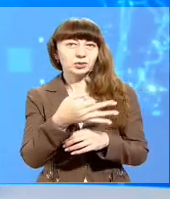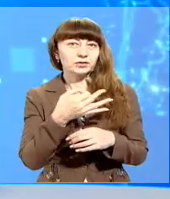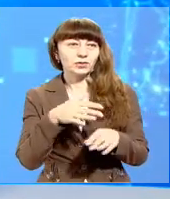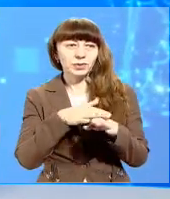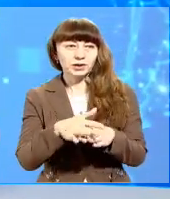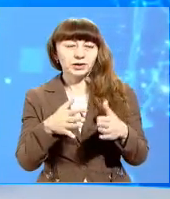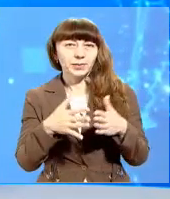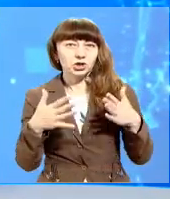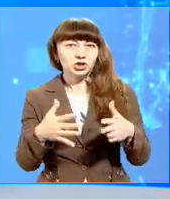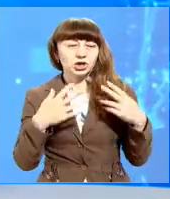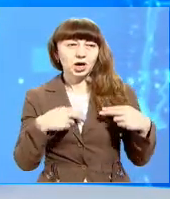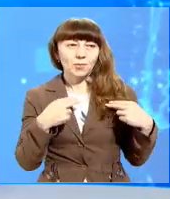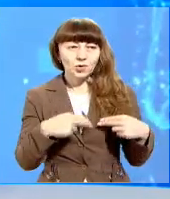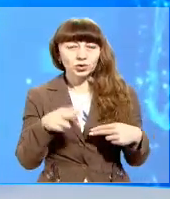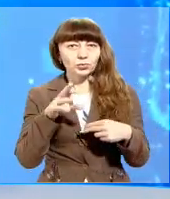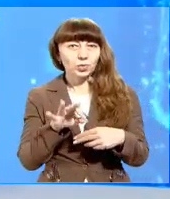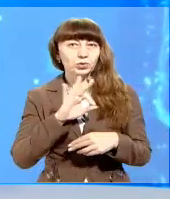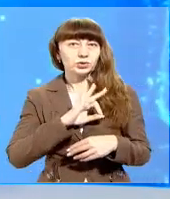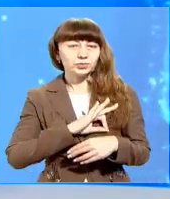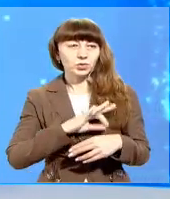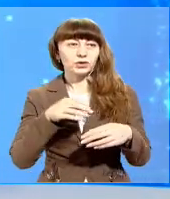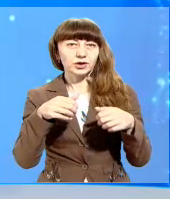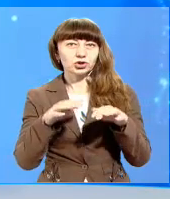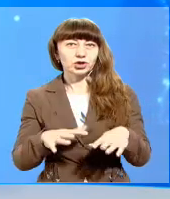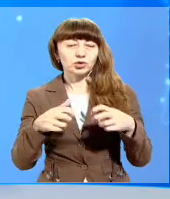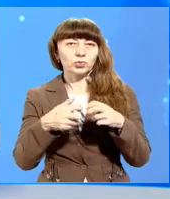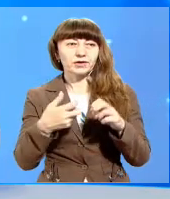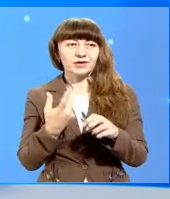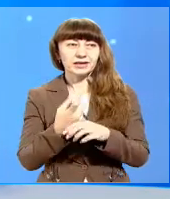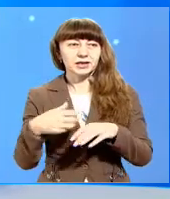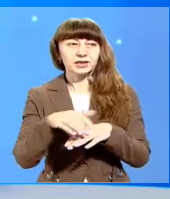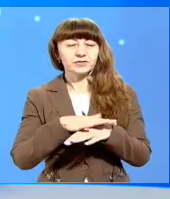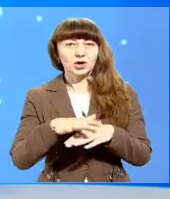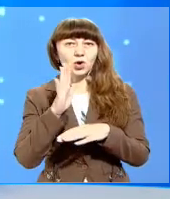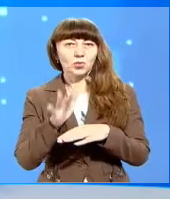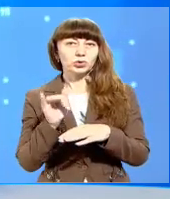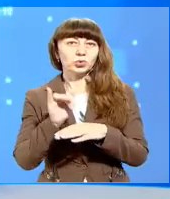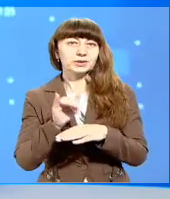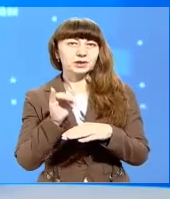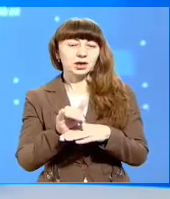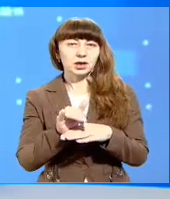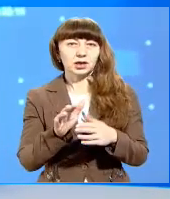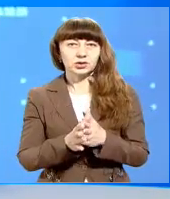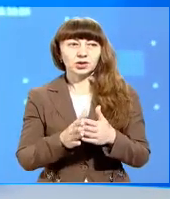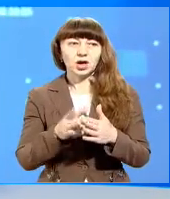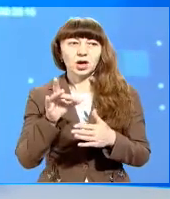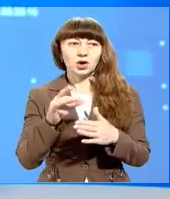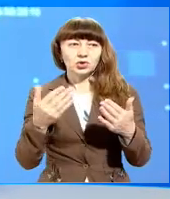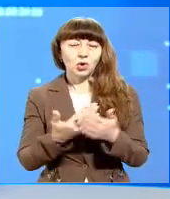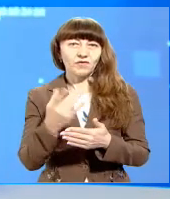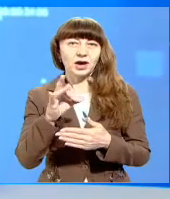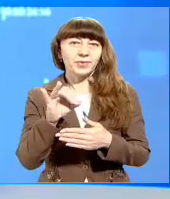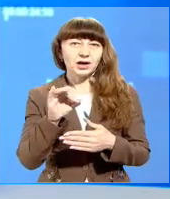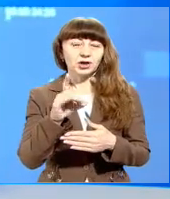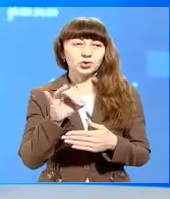үшін кешенді шаралар қолға алынған. Жаңа тректер орнатылып, базалық станциялар жаңартылады. Бұл туралы облыс басшысының